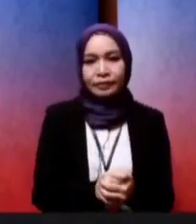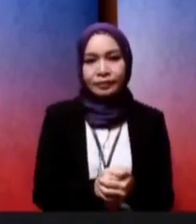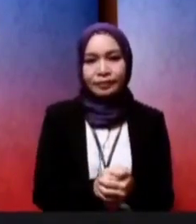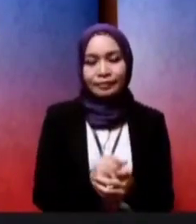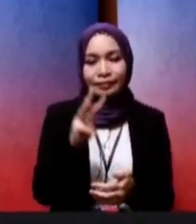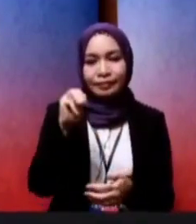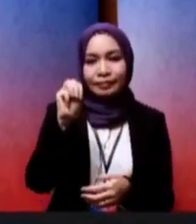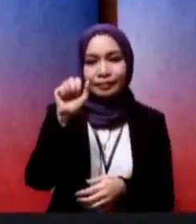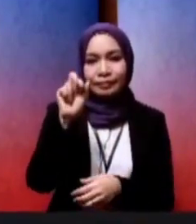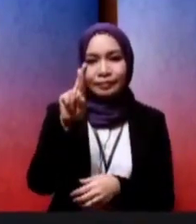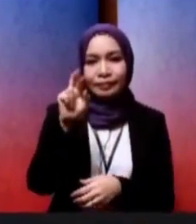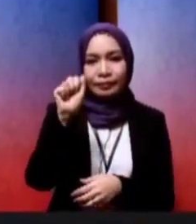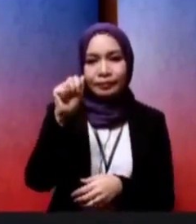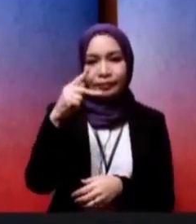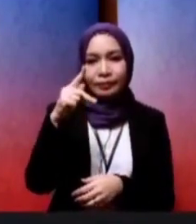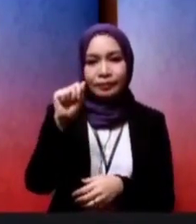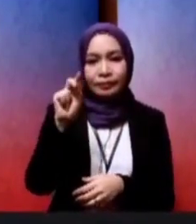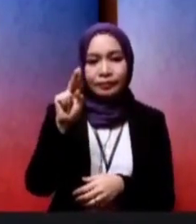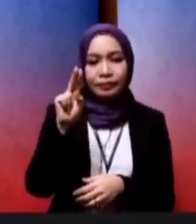dia